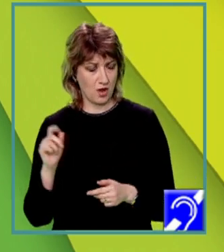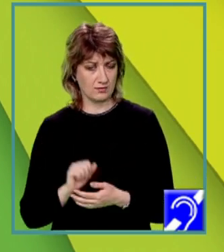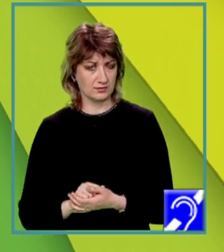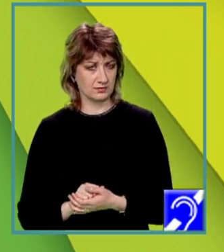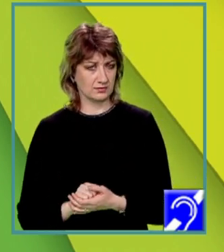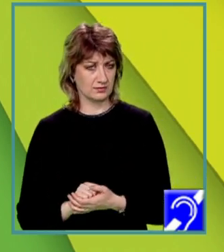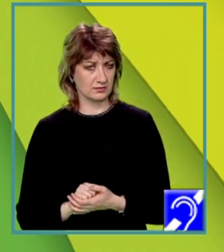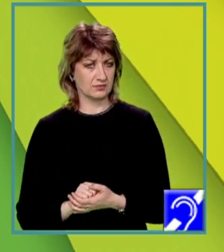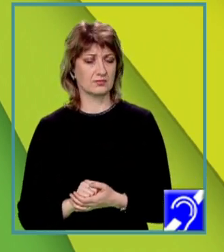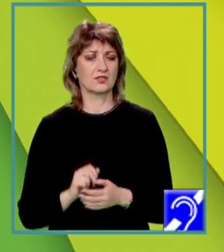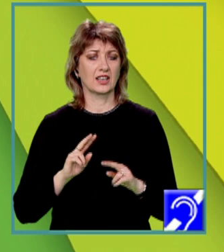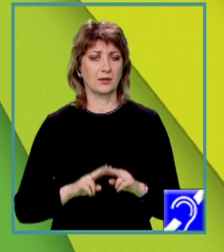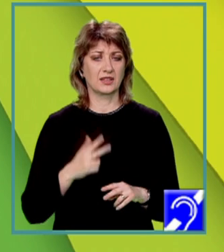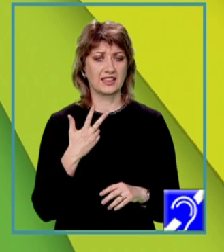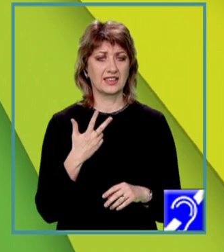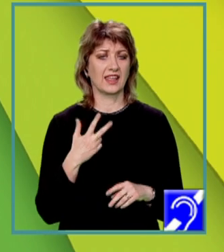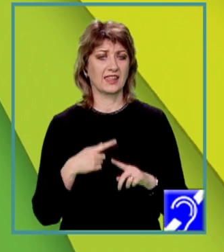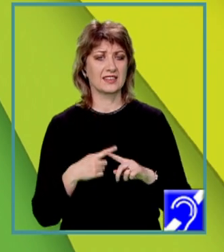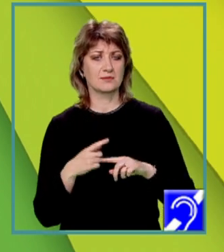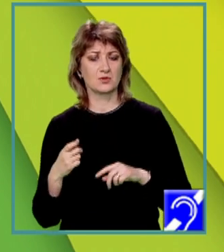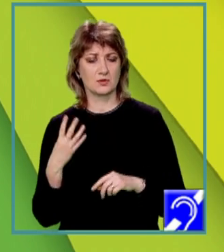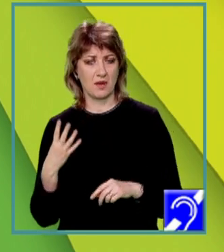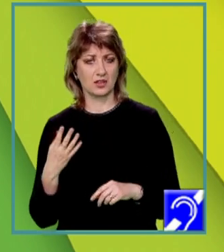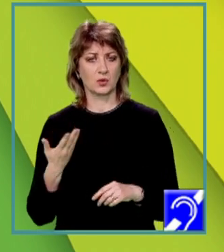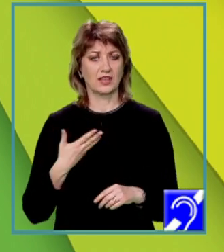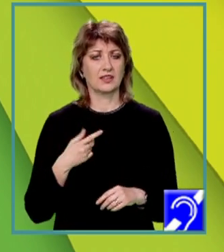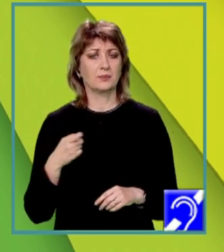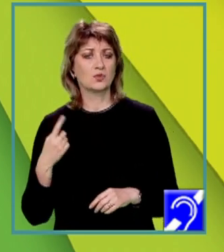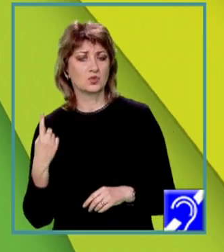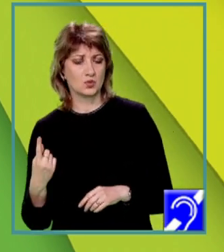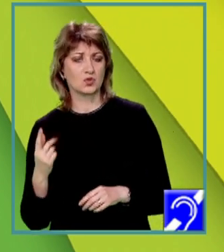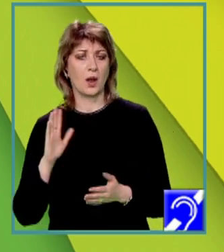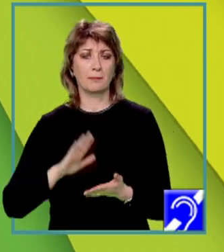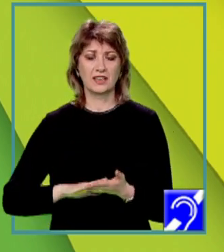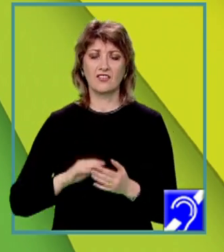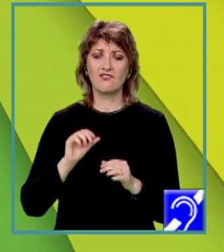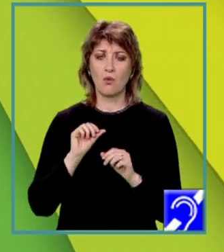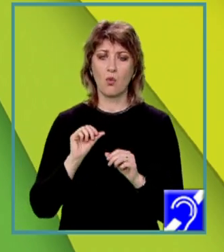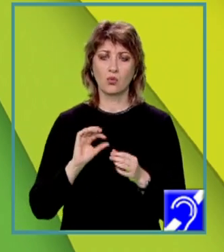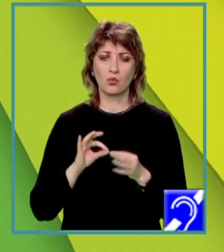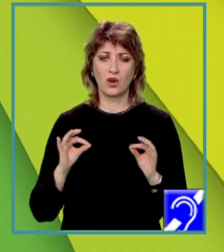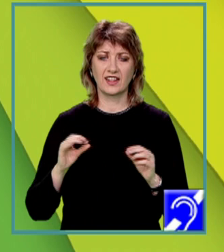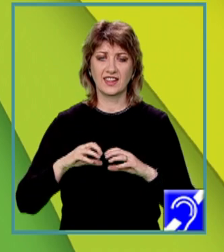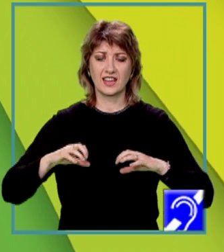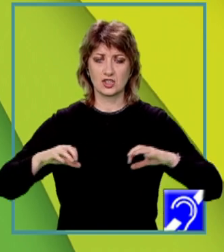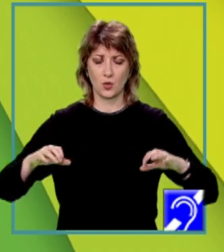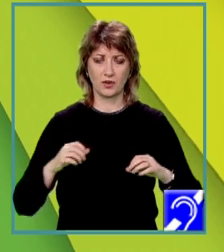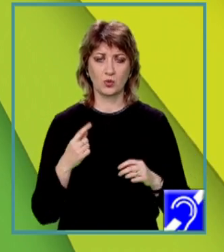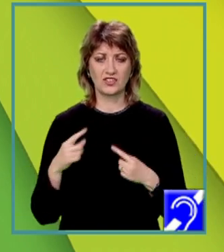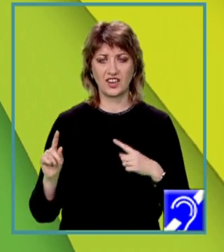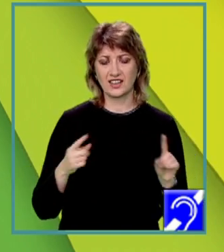mai rămâne 3 minus 4 care ne de minus 1 și aplicăm formula de descompunere cu diferența de